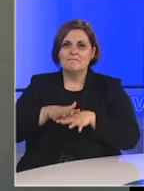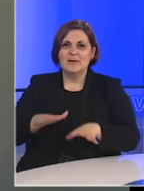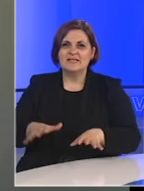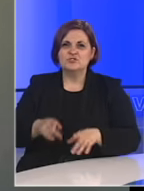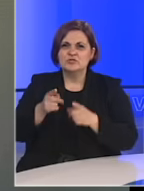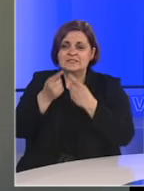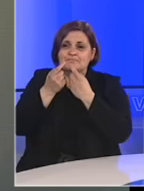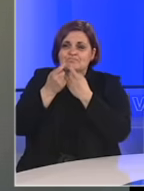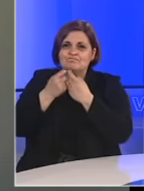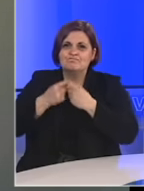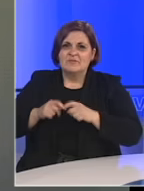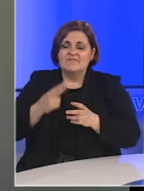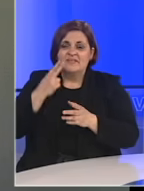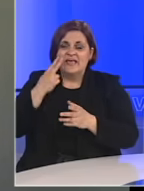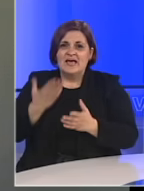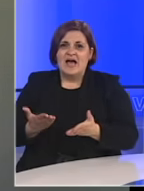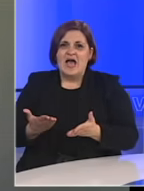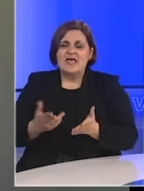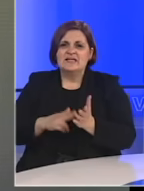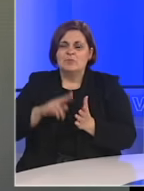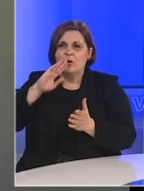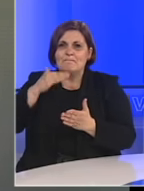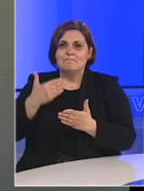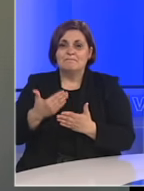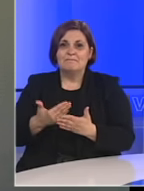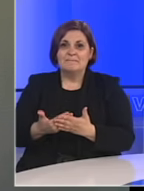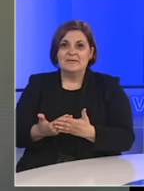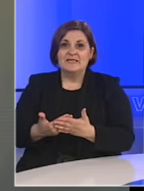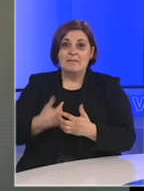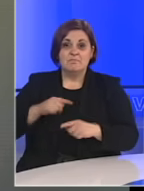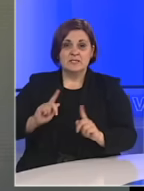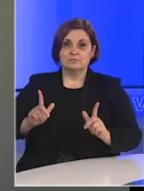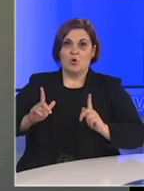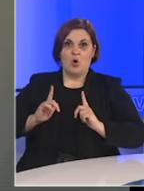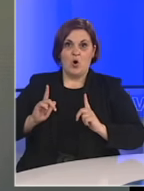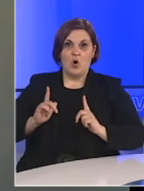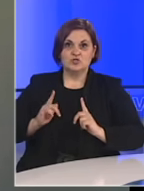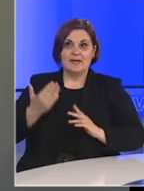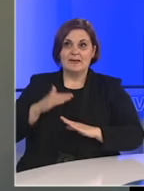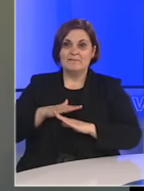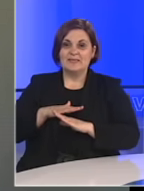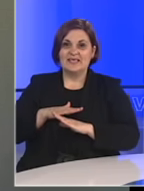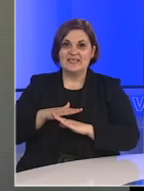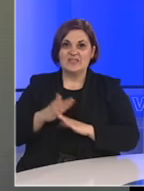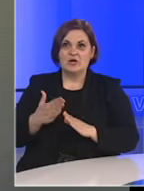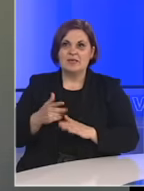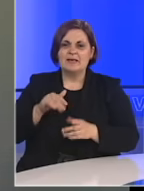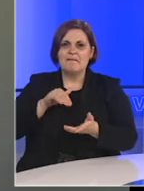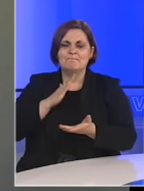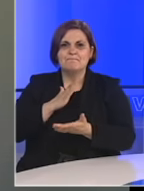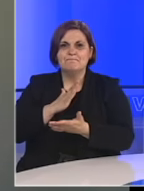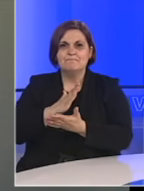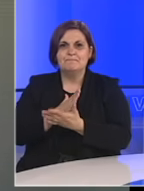Ta specifičnost se ogledala u nečemu, moram priznati, što mi nismo očekivali, a prije svega se odnosio